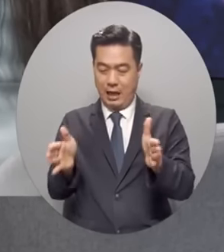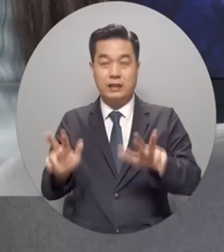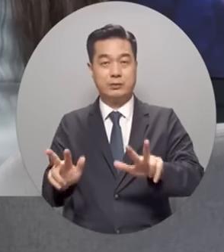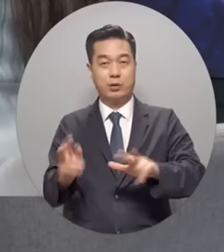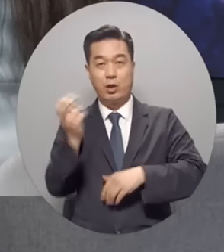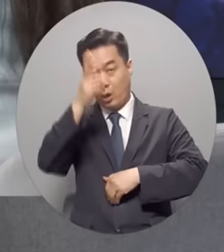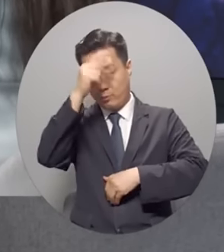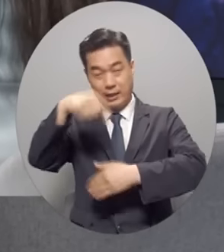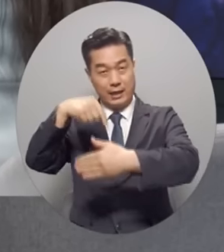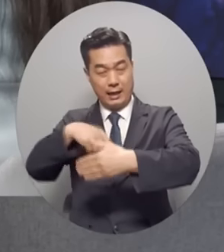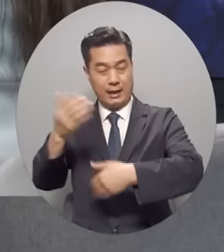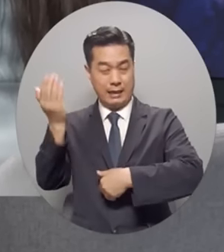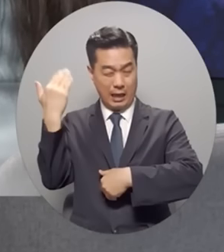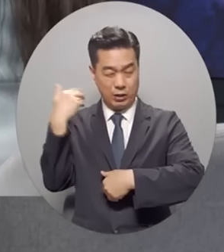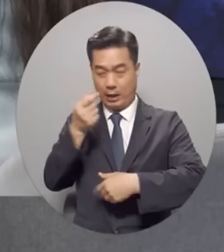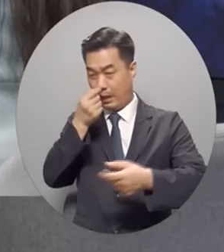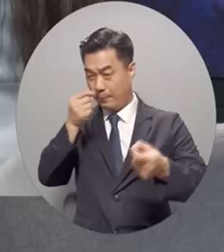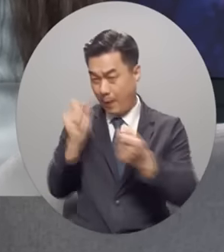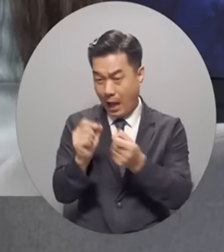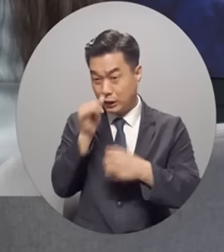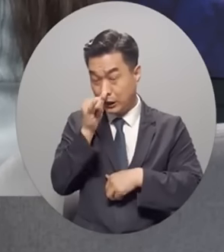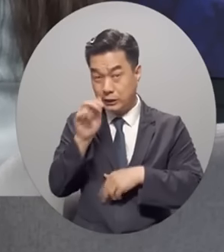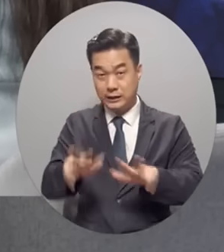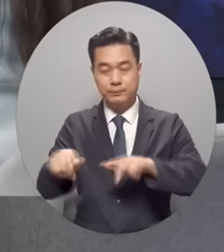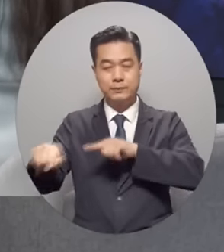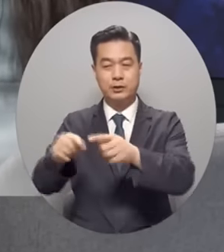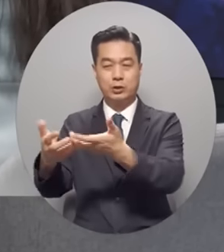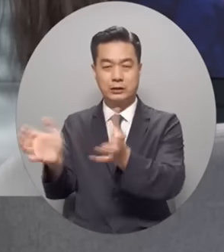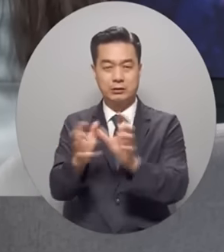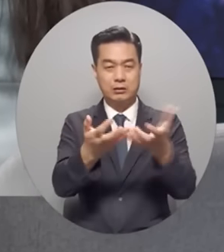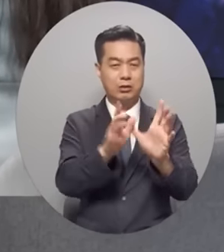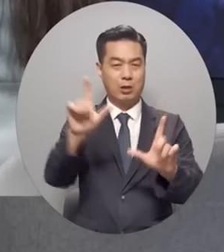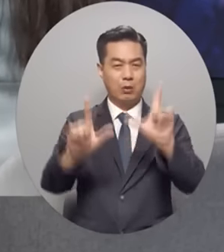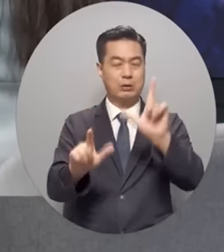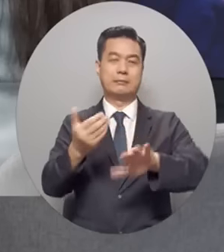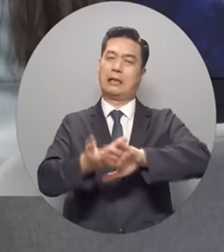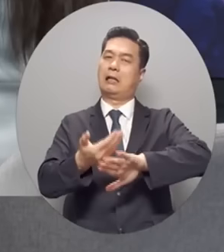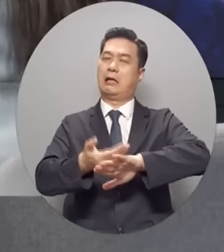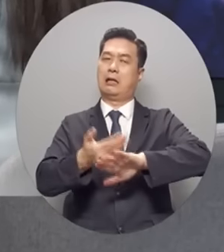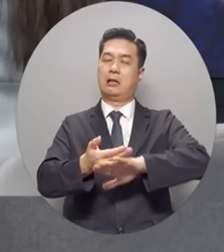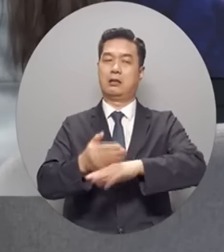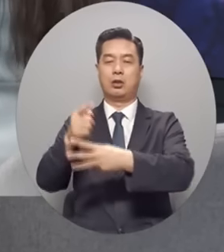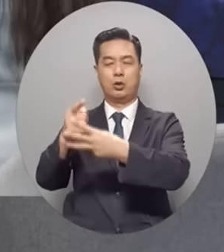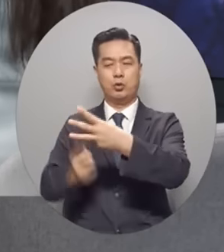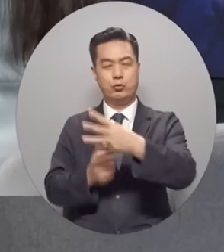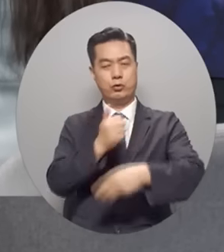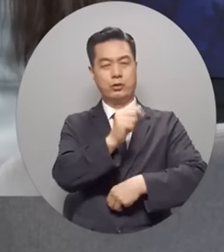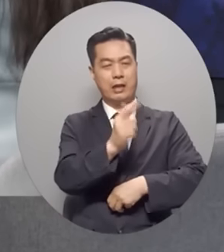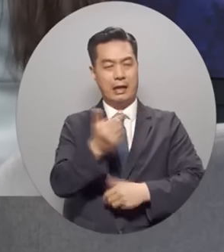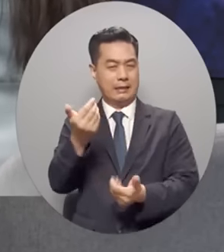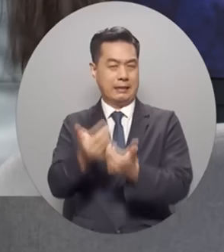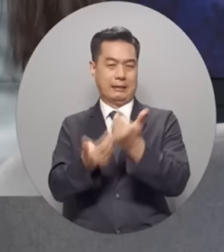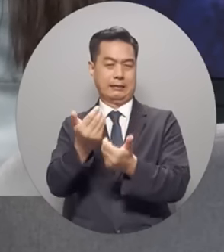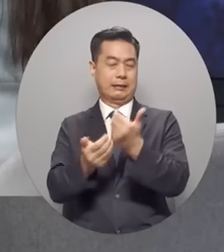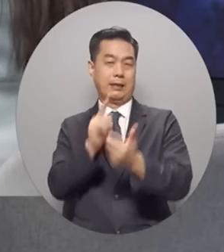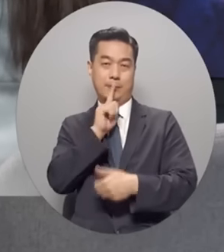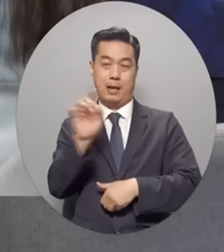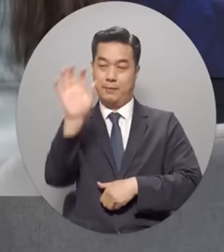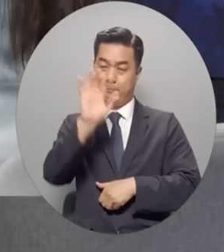최측근이었던 과거엔 근데 지금은 뭐 정치무대에 와선 달라졌다 계속 윤한 갈등 얘기만 나오는게 이해가 안